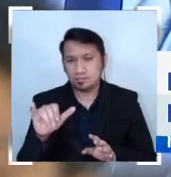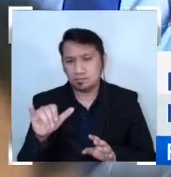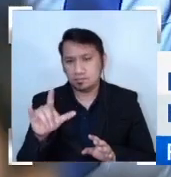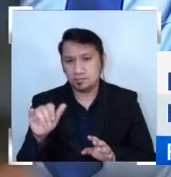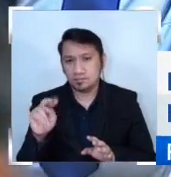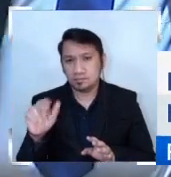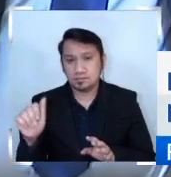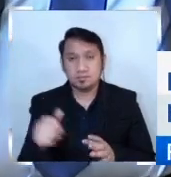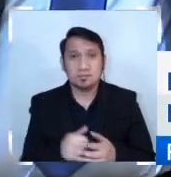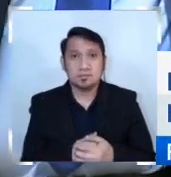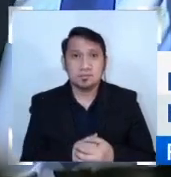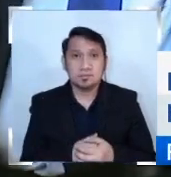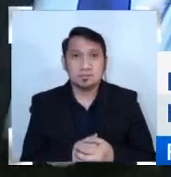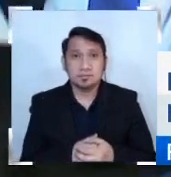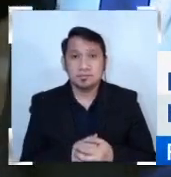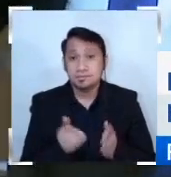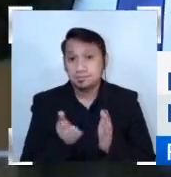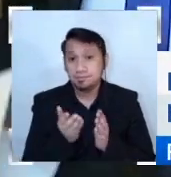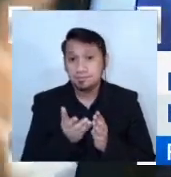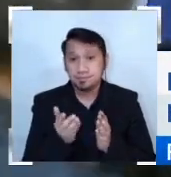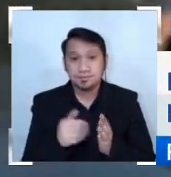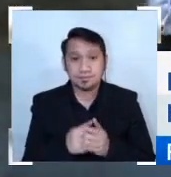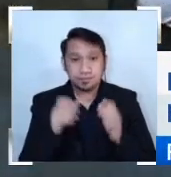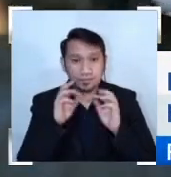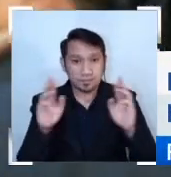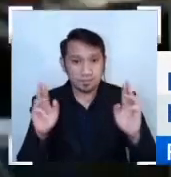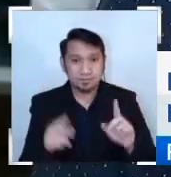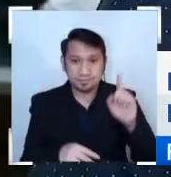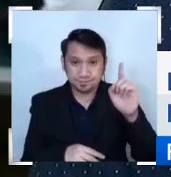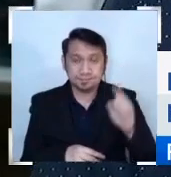iproklamang nanalong mayor sa Pasig City si incumbent Mayor Vico Soto.